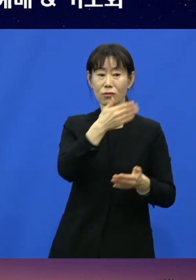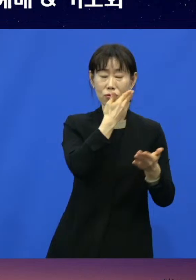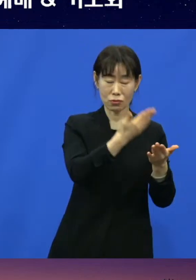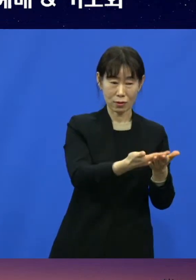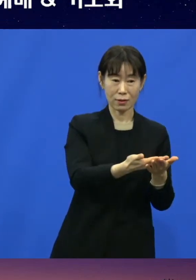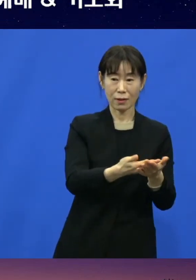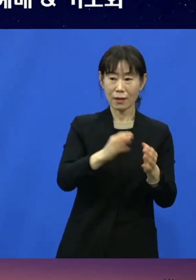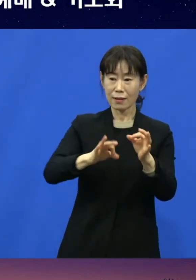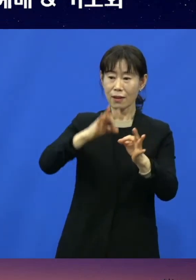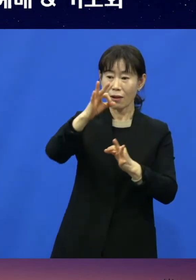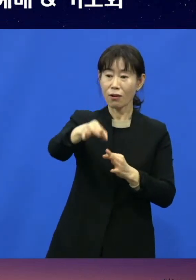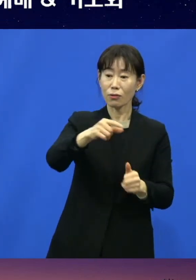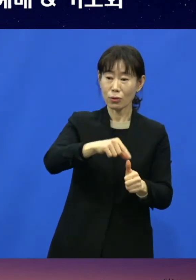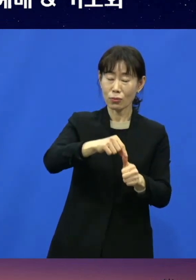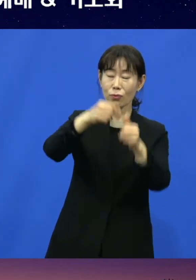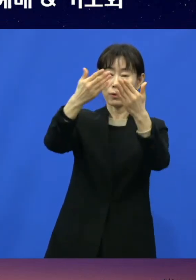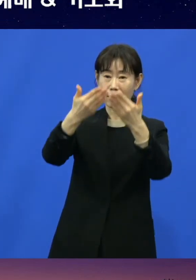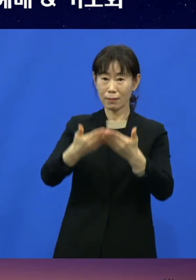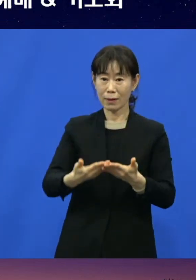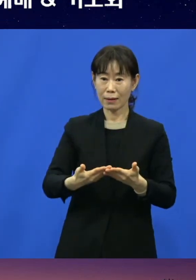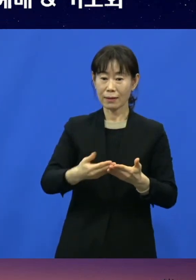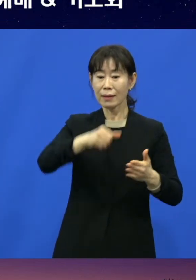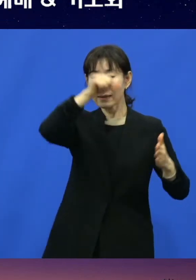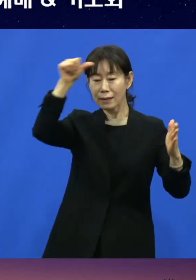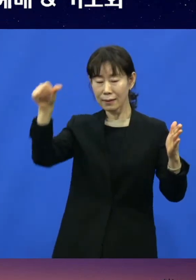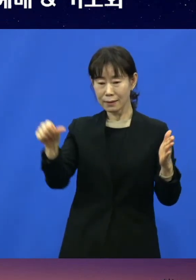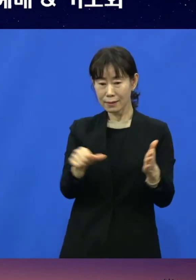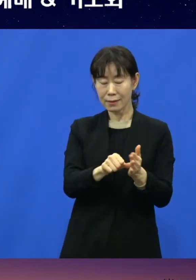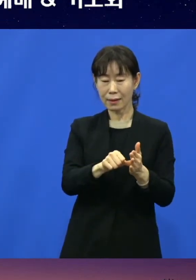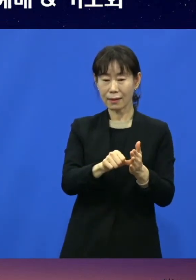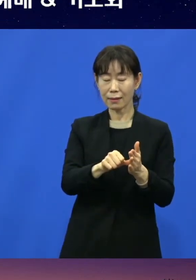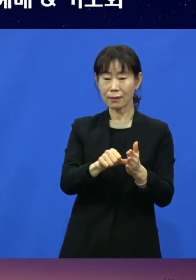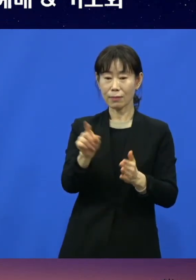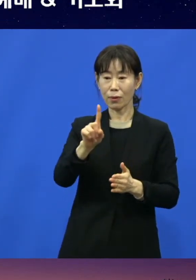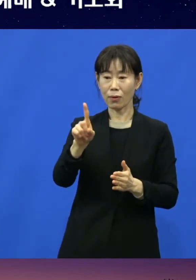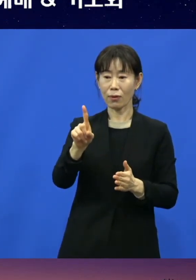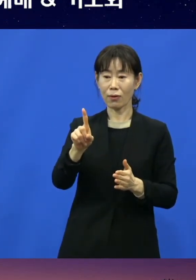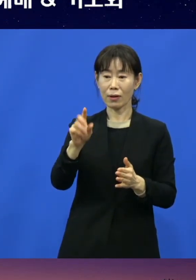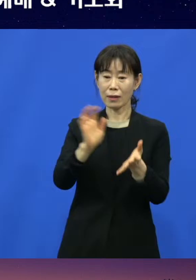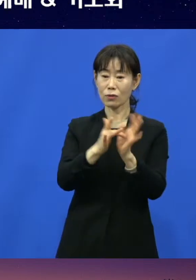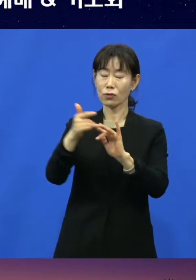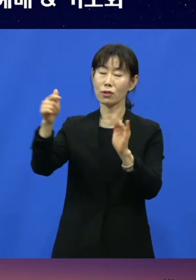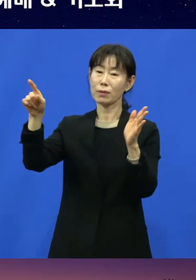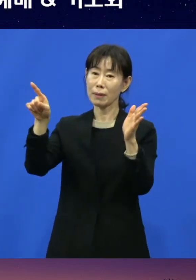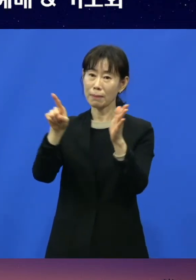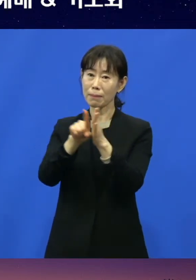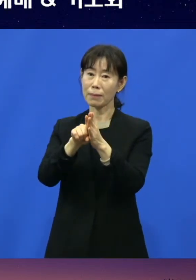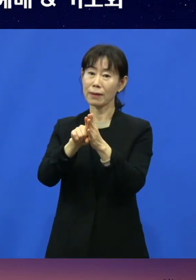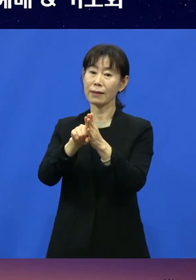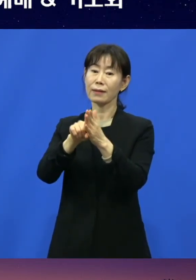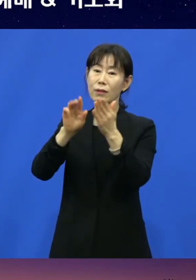영원한 구원을 얻은 우리의 삶은 그 이후로는 다르게 살아갈 수밖에 없는 거예요.